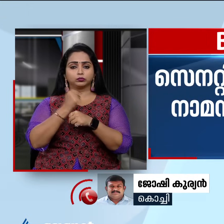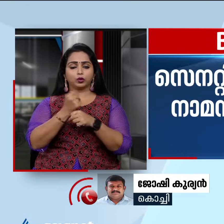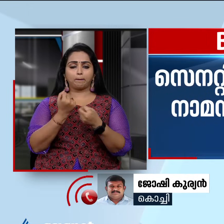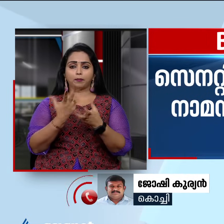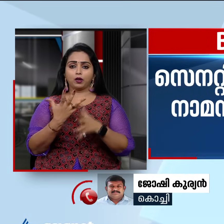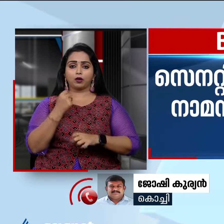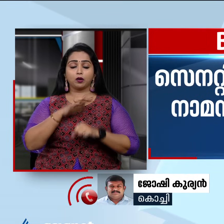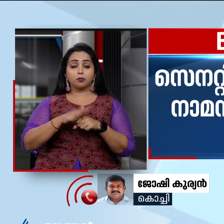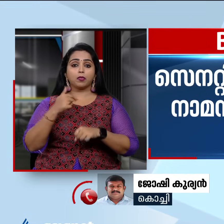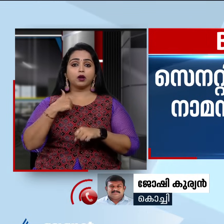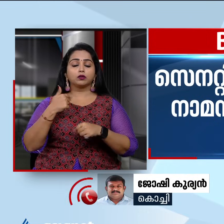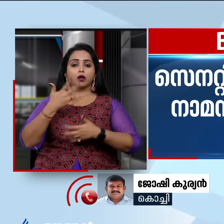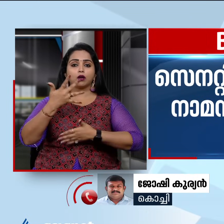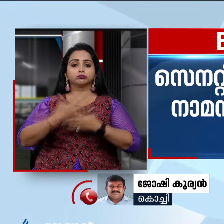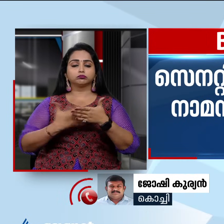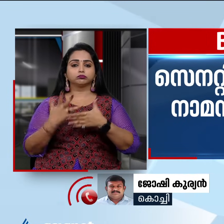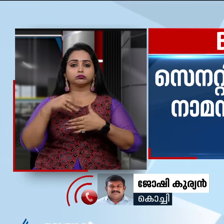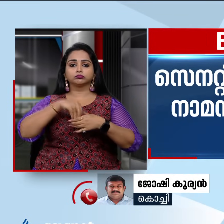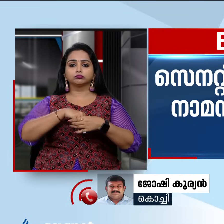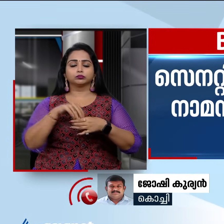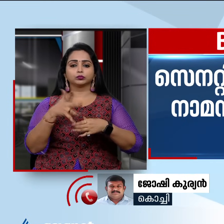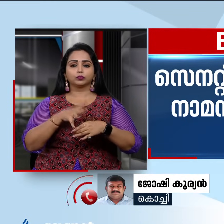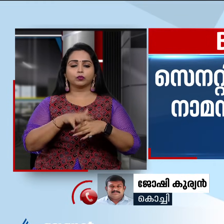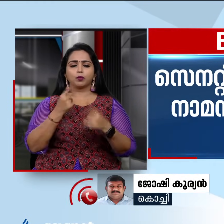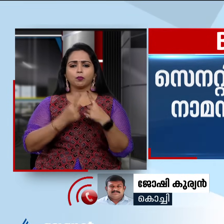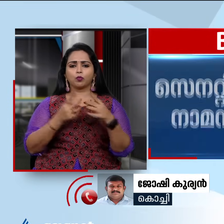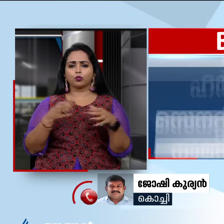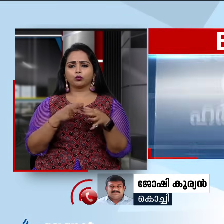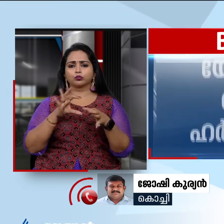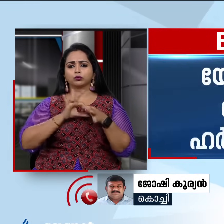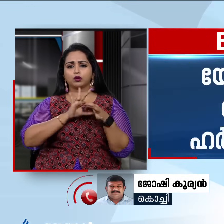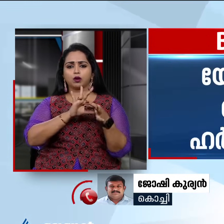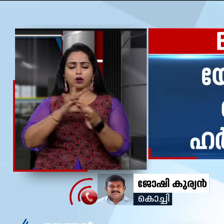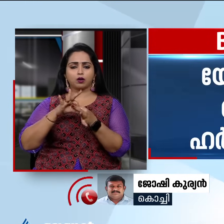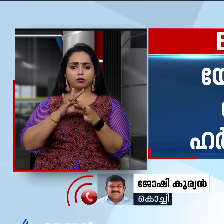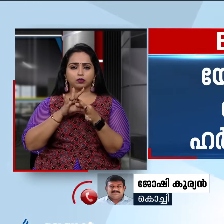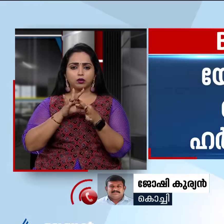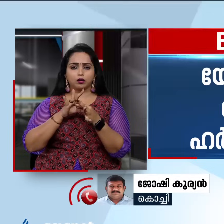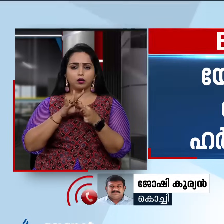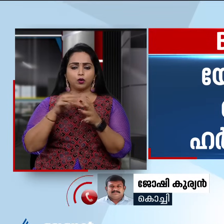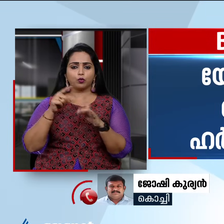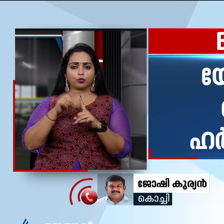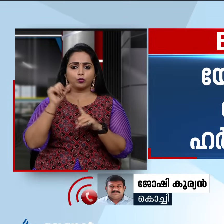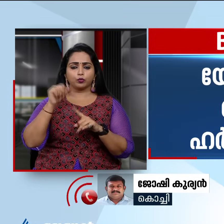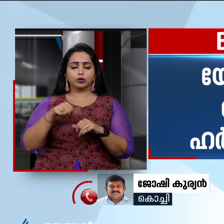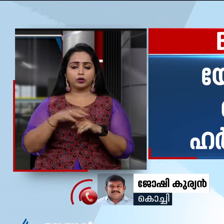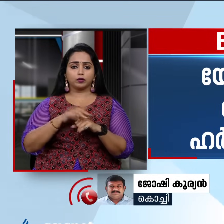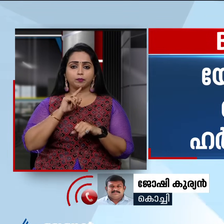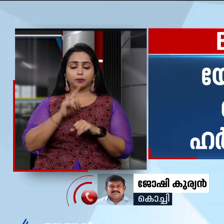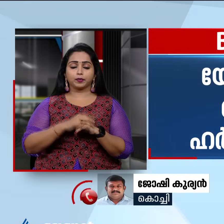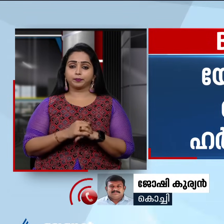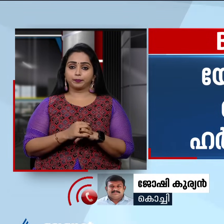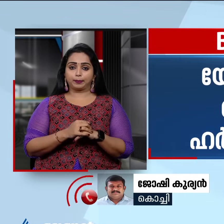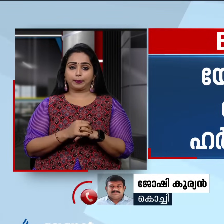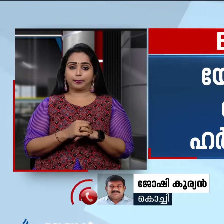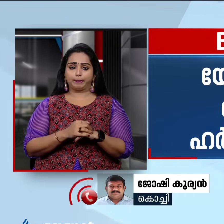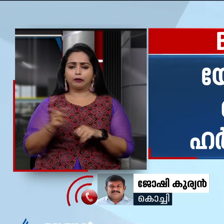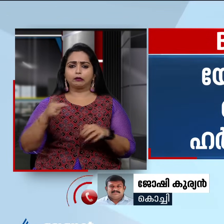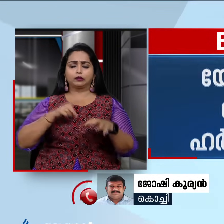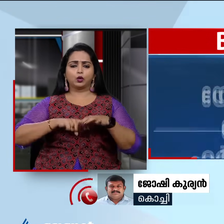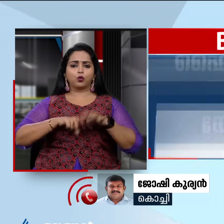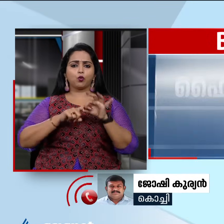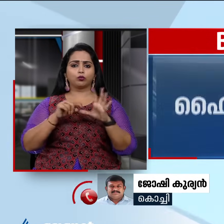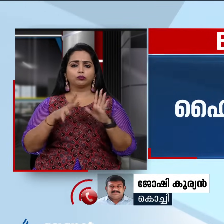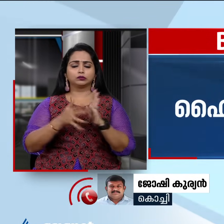ആരെയും പരിഗണിക്കാതെ രാഷ്ട്രീയ ലക്ഷ്യത്തോടുകൂടിയാണ് ഇത്തരത്തിൽ പ്രവർത്തിച്ചത് എന്നുള്ളതാണ്. ഇത്തരത്തിൽ യാതൊരു ചരിത്രവും ഇല്ലാത്ത ആളുകളെയാണ് ഗവർണർ നാലു